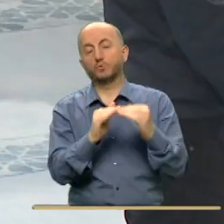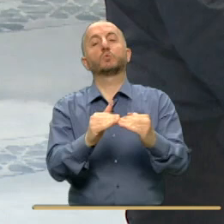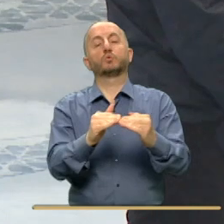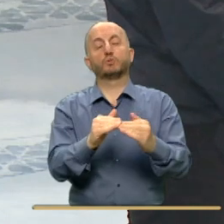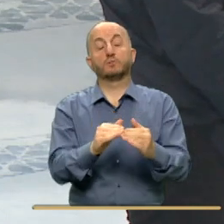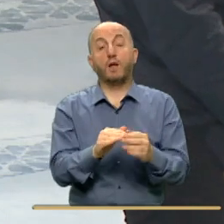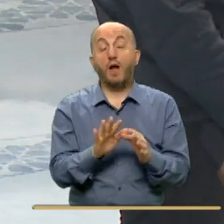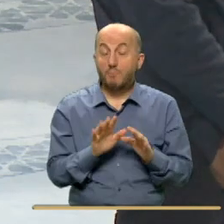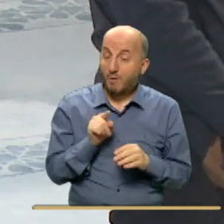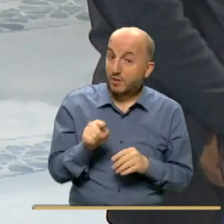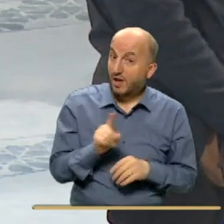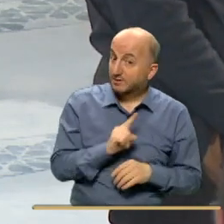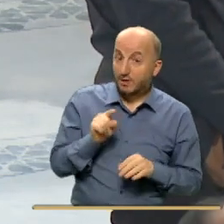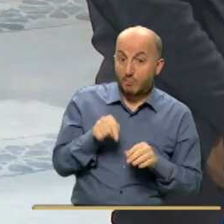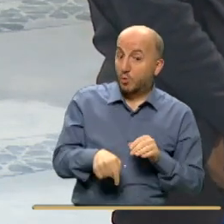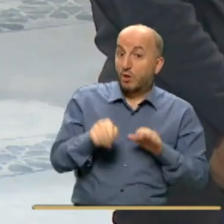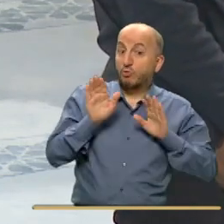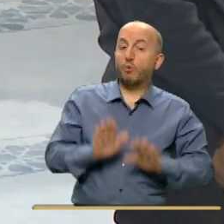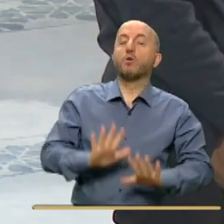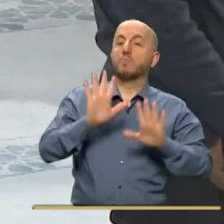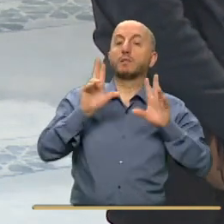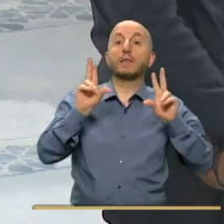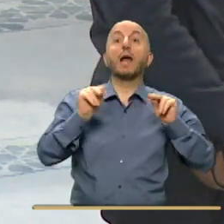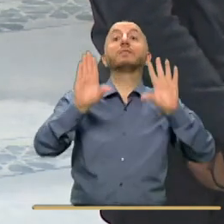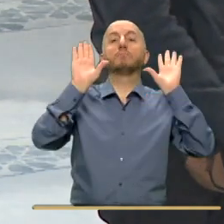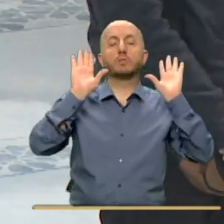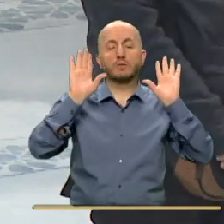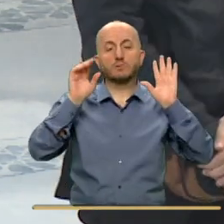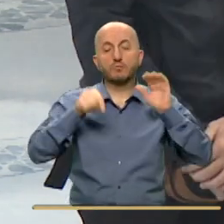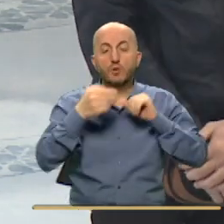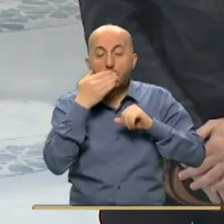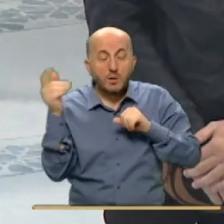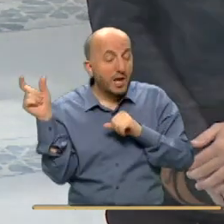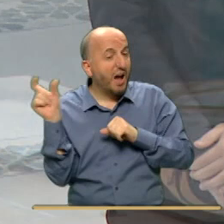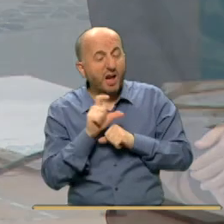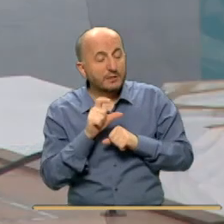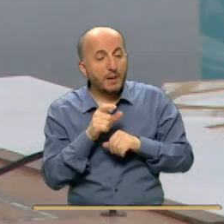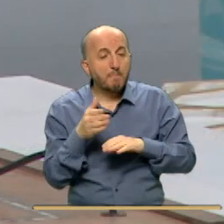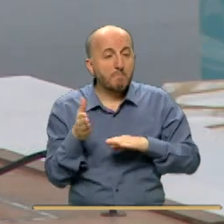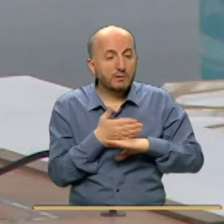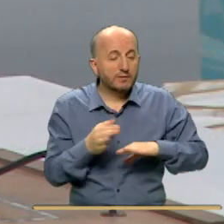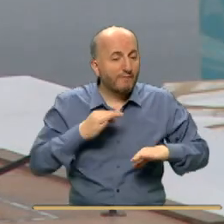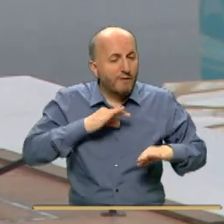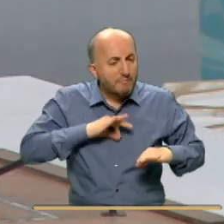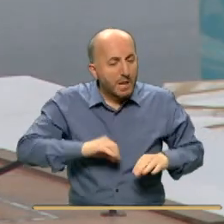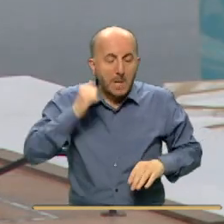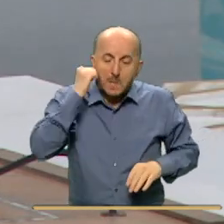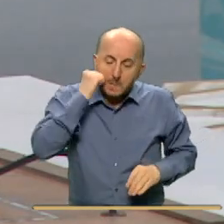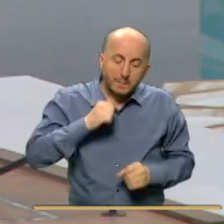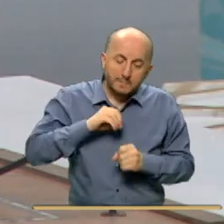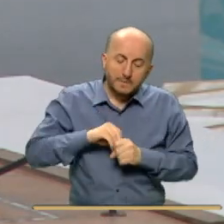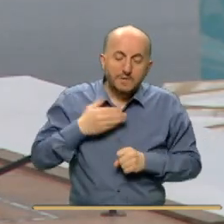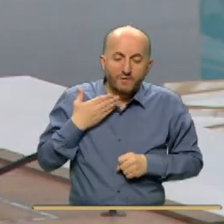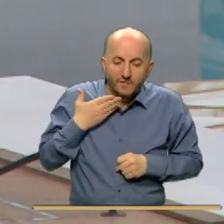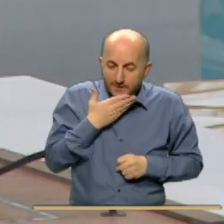Ama asla burada durmayacağız, bununla yetinmeyeceğiz. Bu Ramazan'ı da maddeten ve manen arınmamız için bir